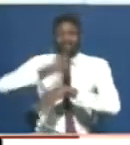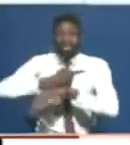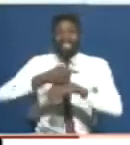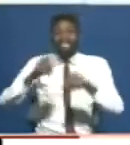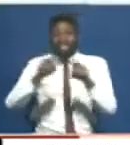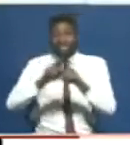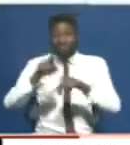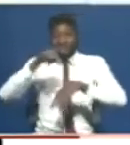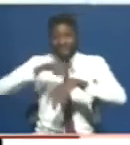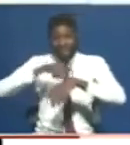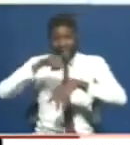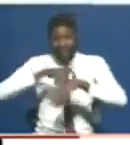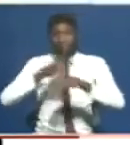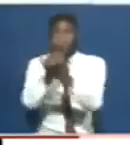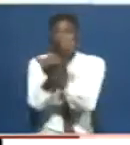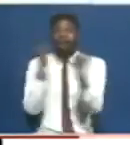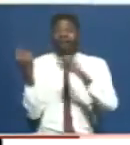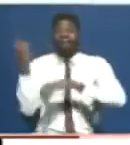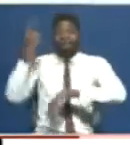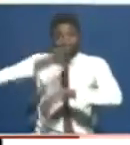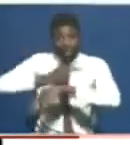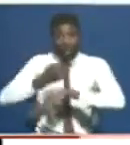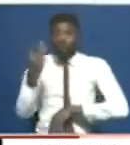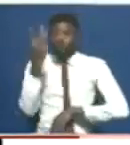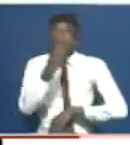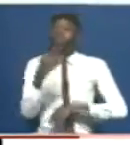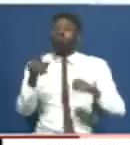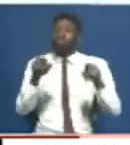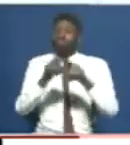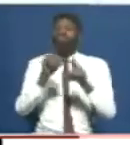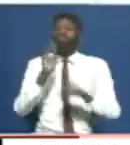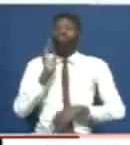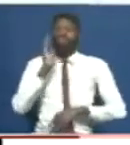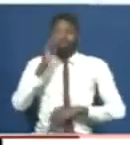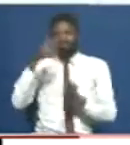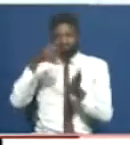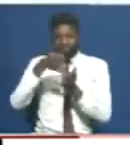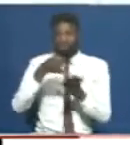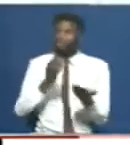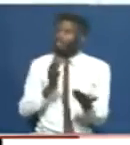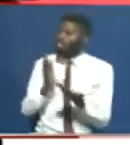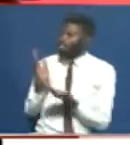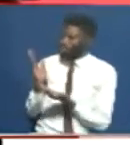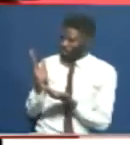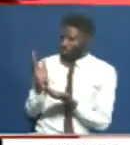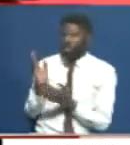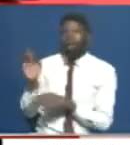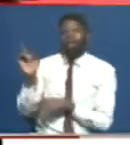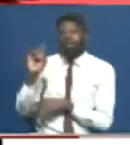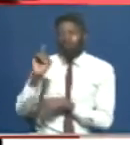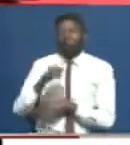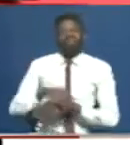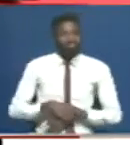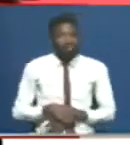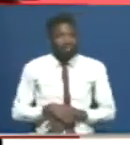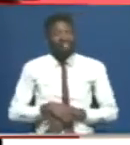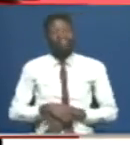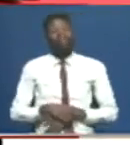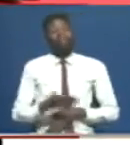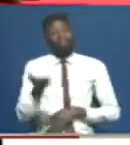Day mnamo Jumatano katika bustani ya Uhuru jijini Nairobi. Mnamo Jumapili rais huyo alihudhuria maadhimisho ya siku ya